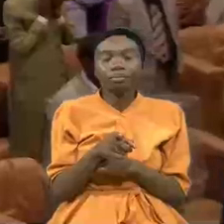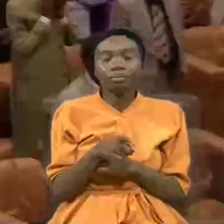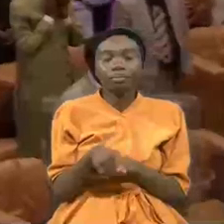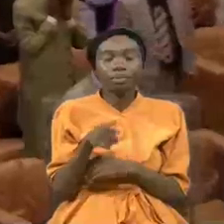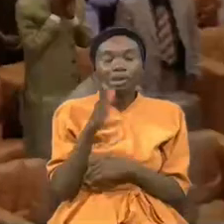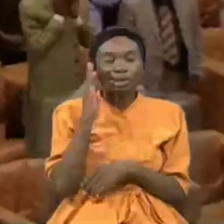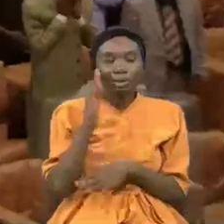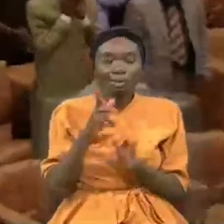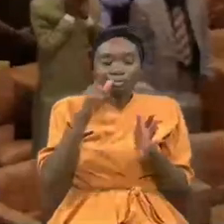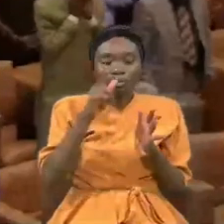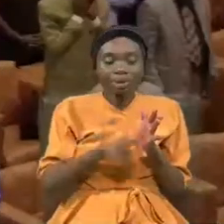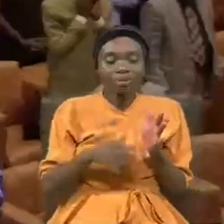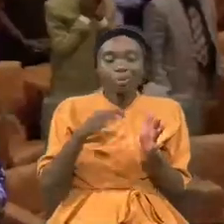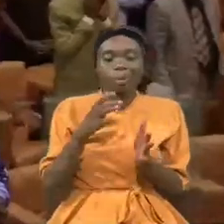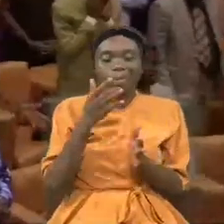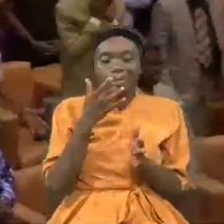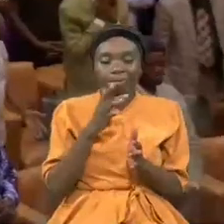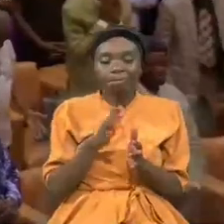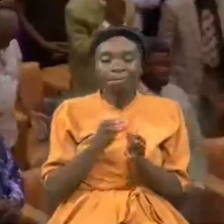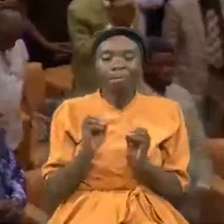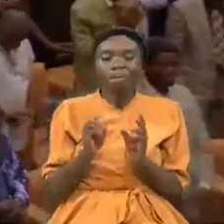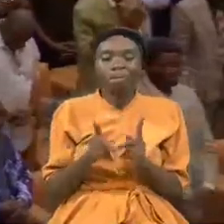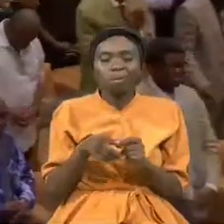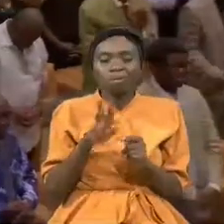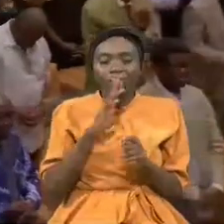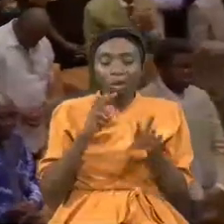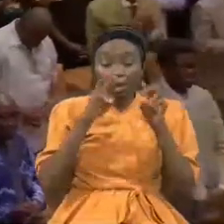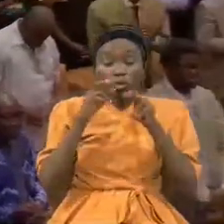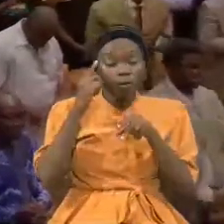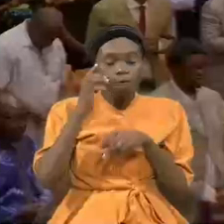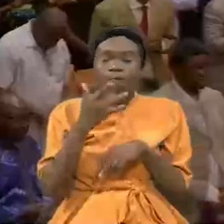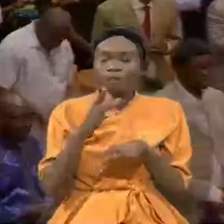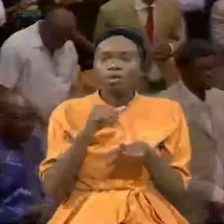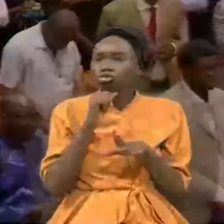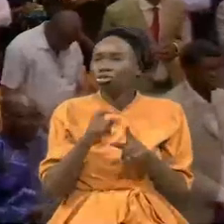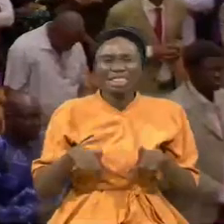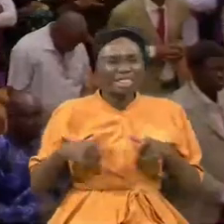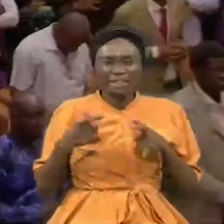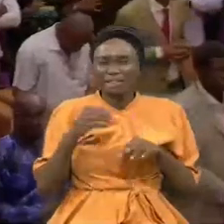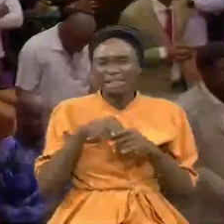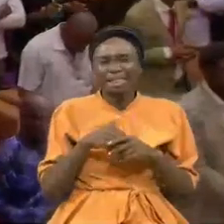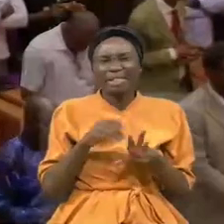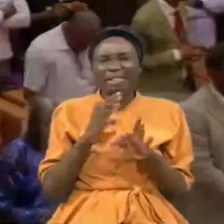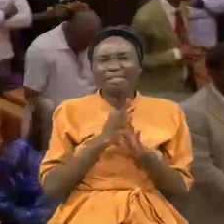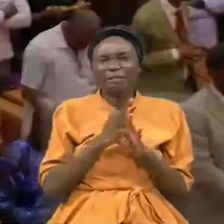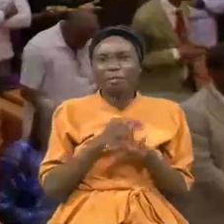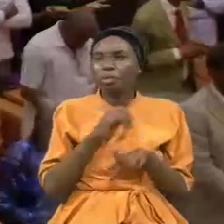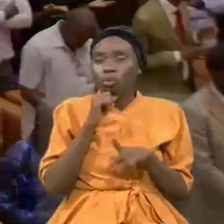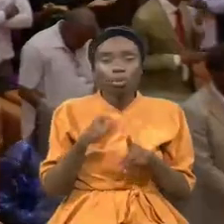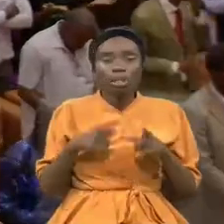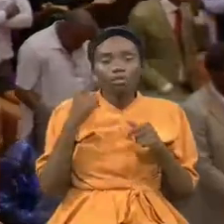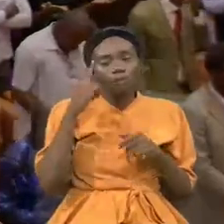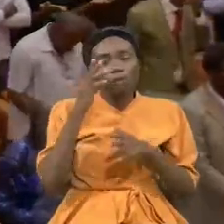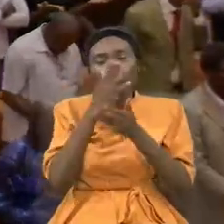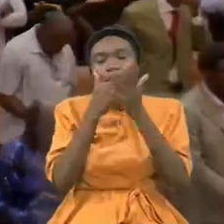alors ils vont diminuer la faveur. Ainsi, vous vivez pour la faveur, vous ne vivez pas par la foi,